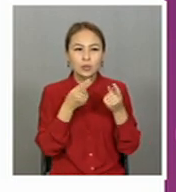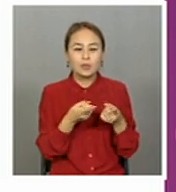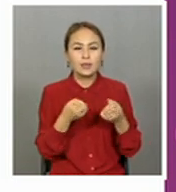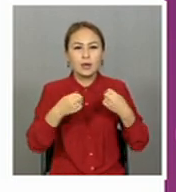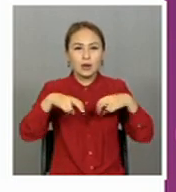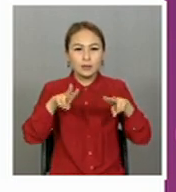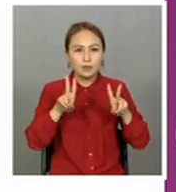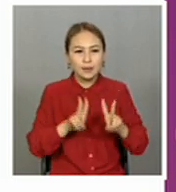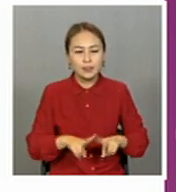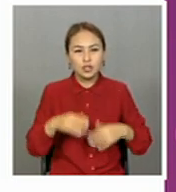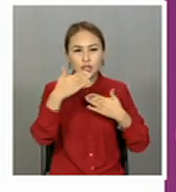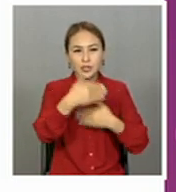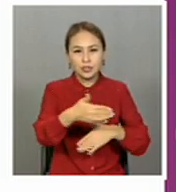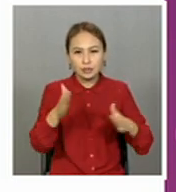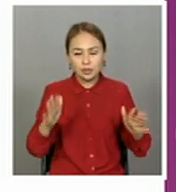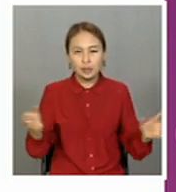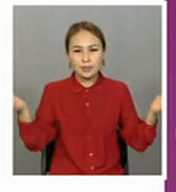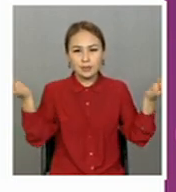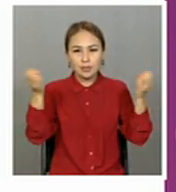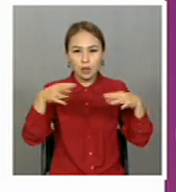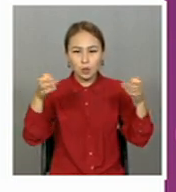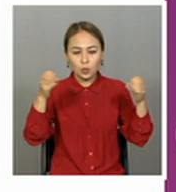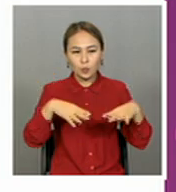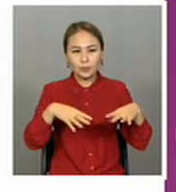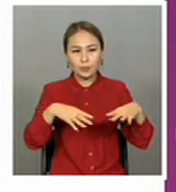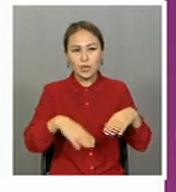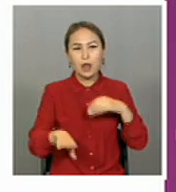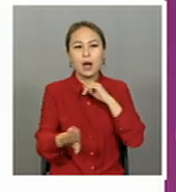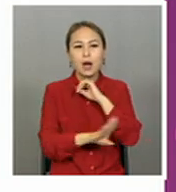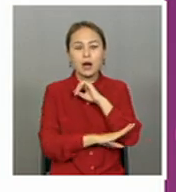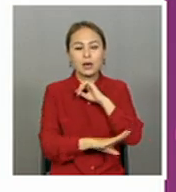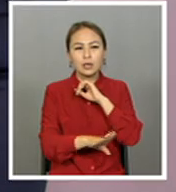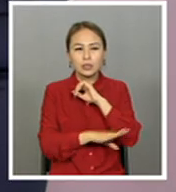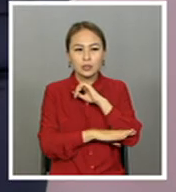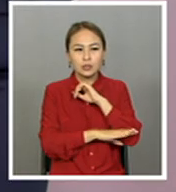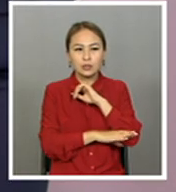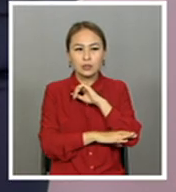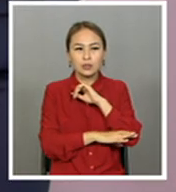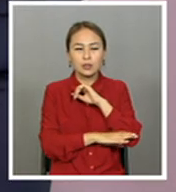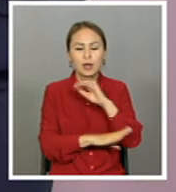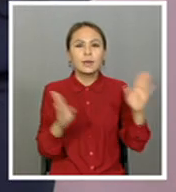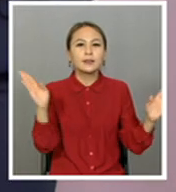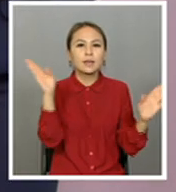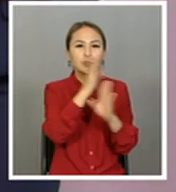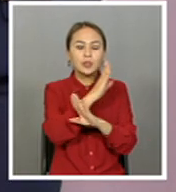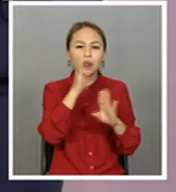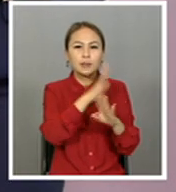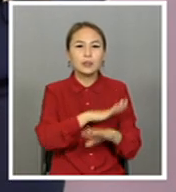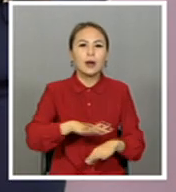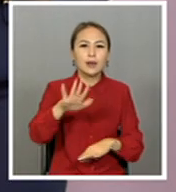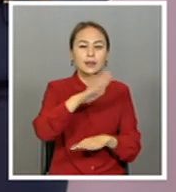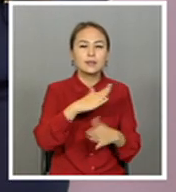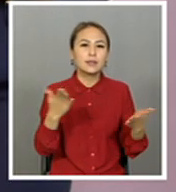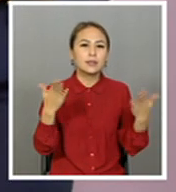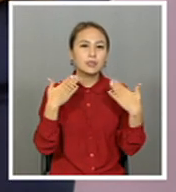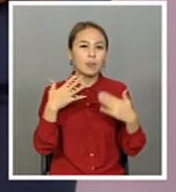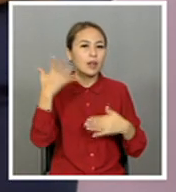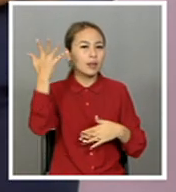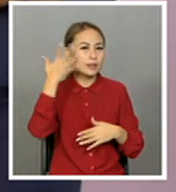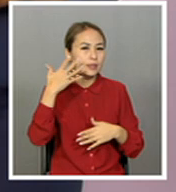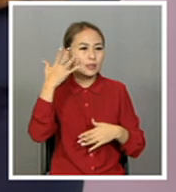арнайы жәшіктерге салу. Ағаш отырғызу. Табиғат аясында демалғанда